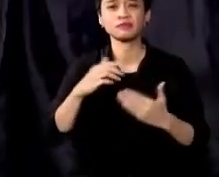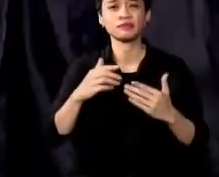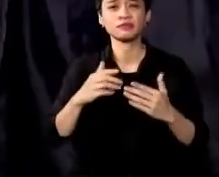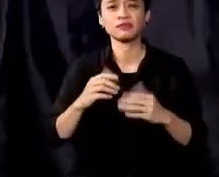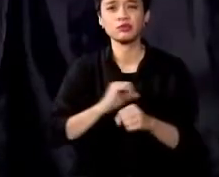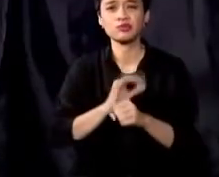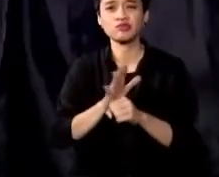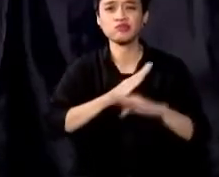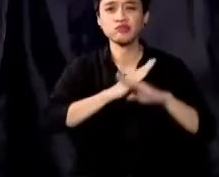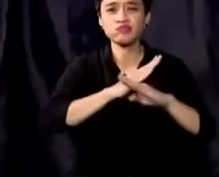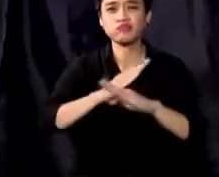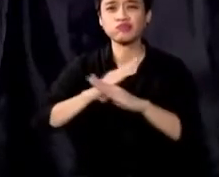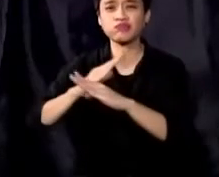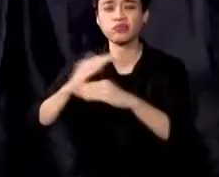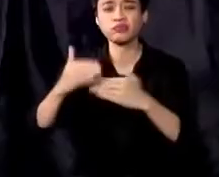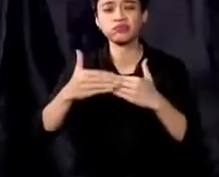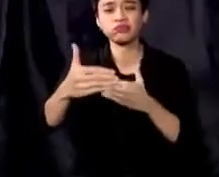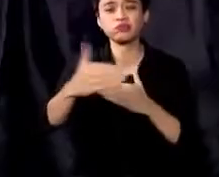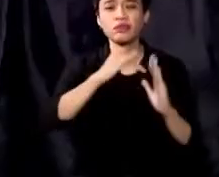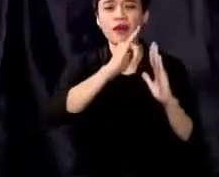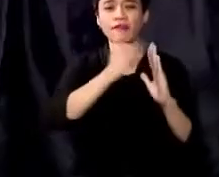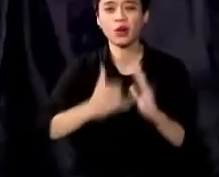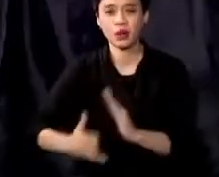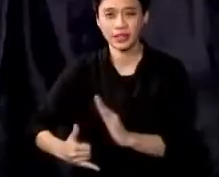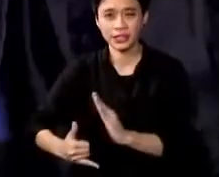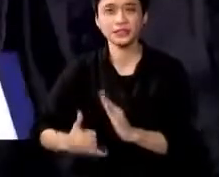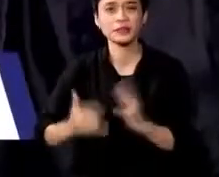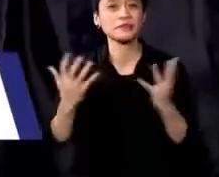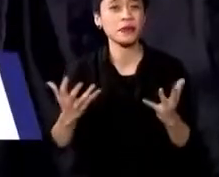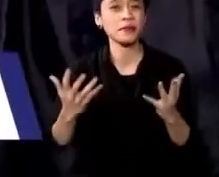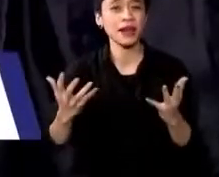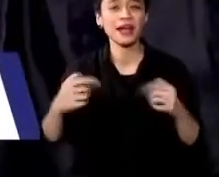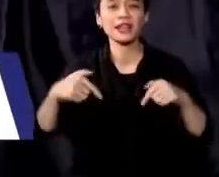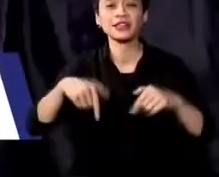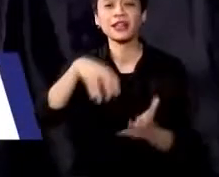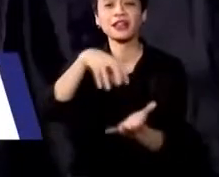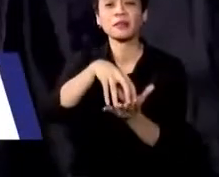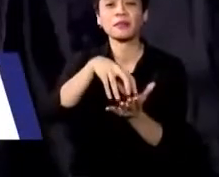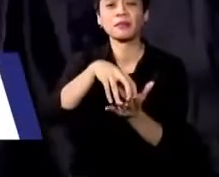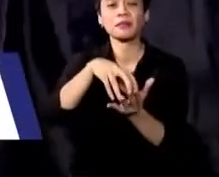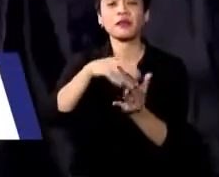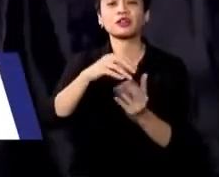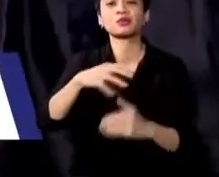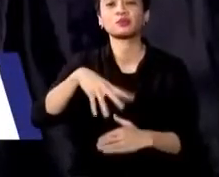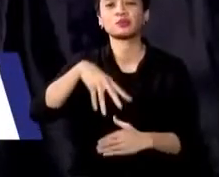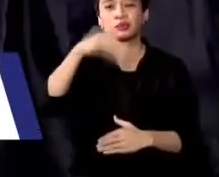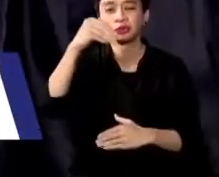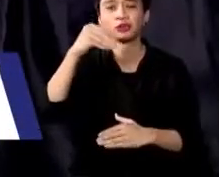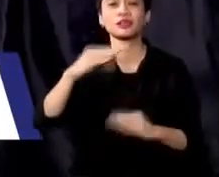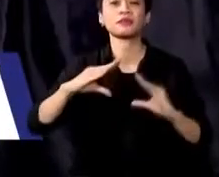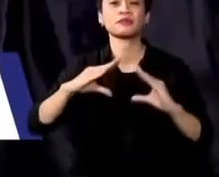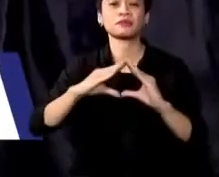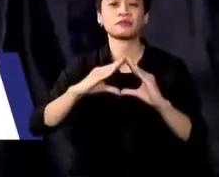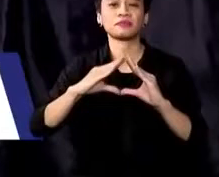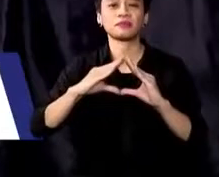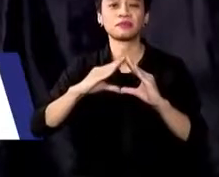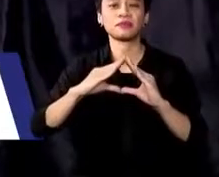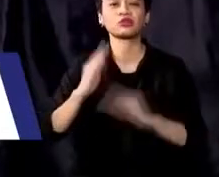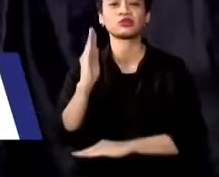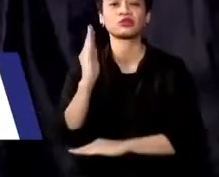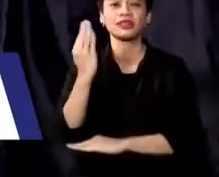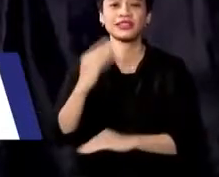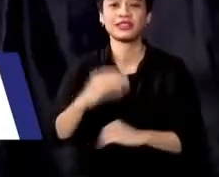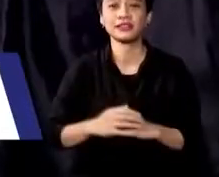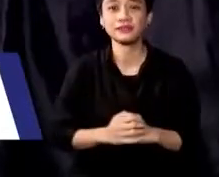penanganan covid-19 yang disiarkan secara langsung dari Media center satuan tugas penanganan covid-19 Graha BNPB